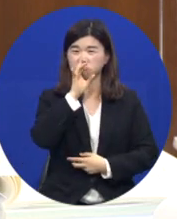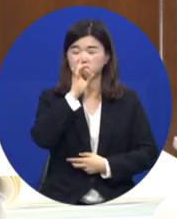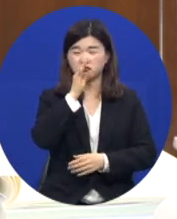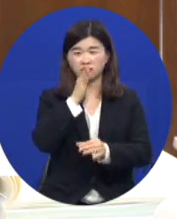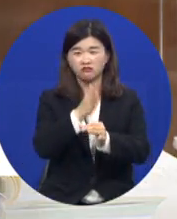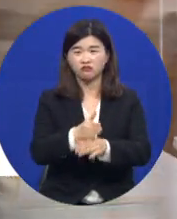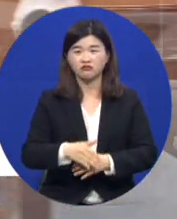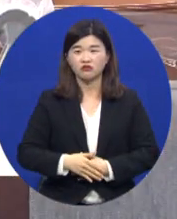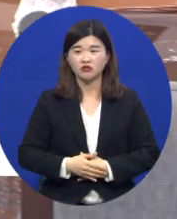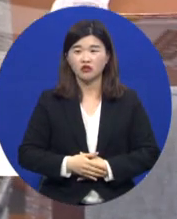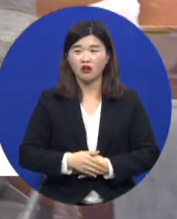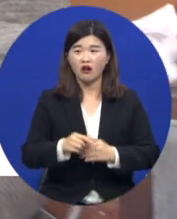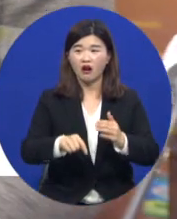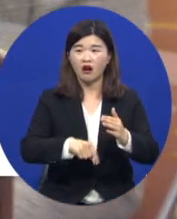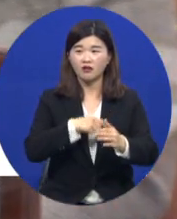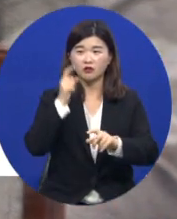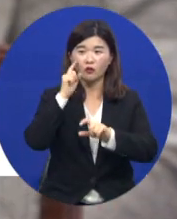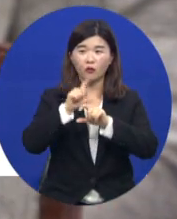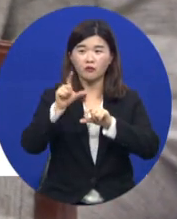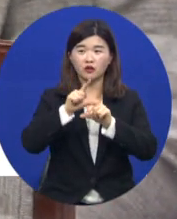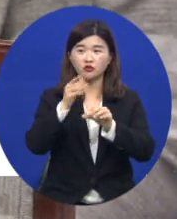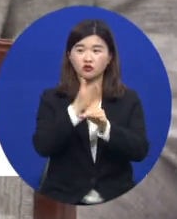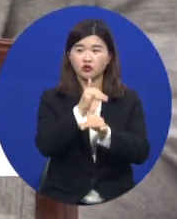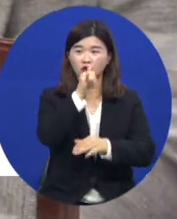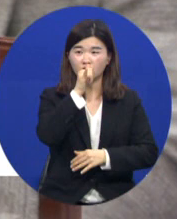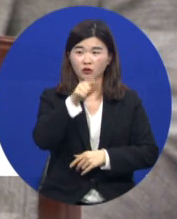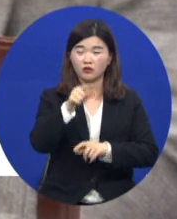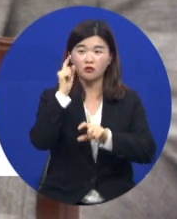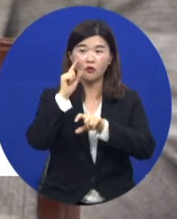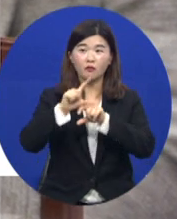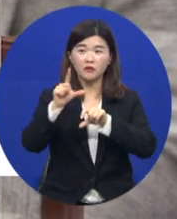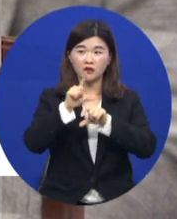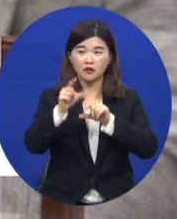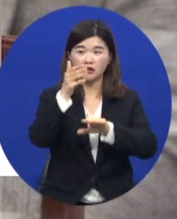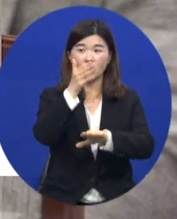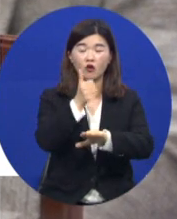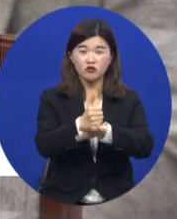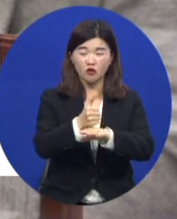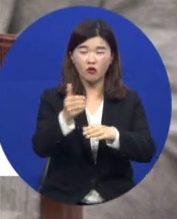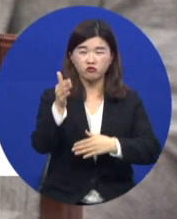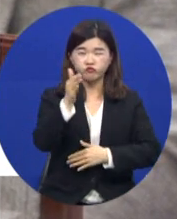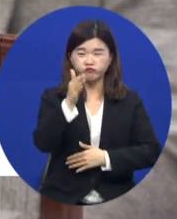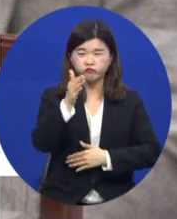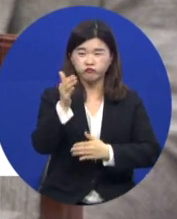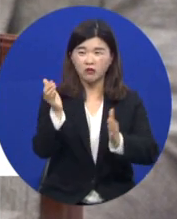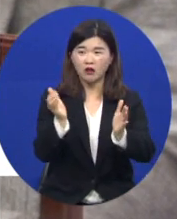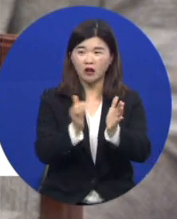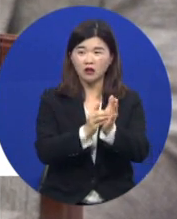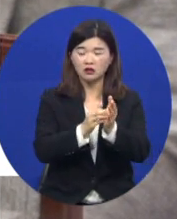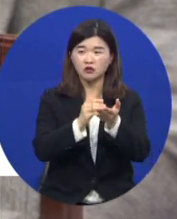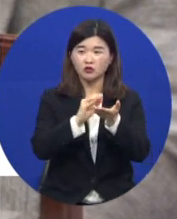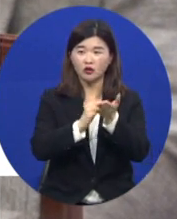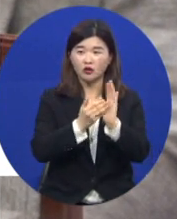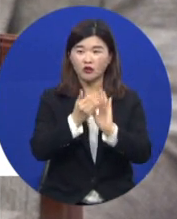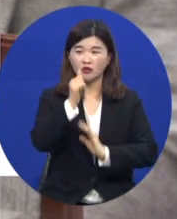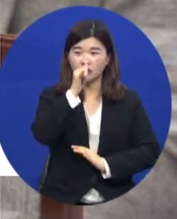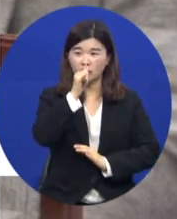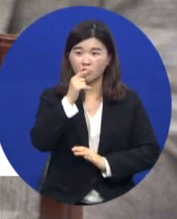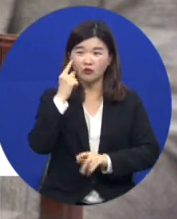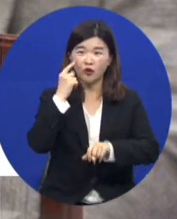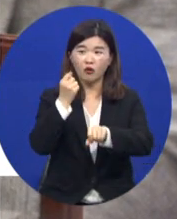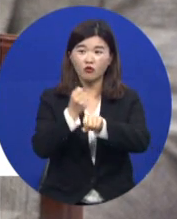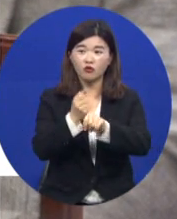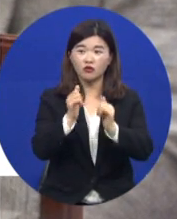정말 이해가 안 돼요. 물론 내부에서 그런 고민을 하고 있고요. 그리고 고민이 그 거의 결정 수준까지 저희 나름대로 돼 있고